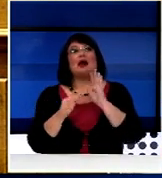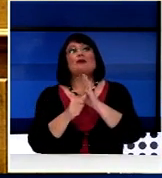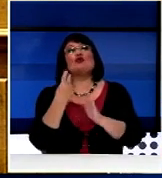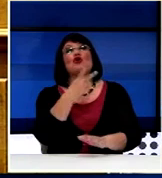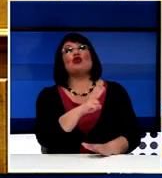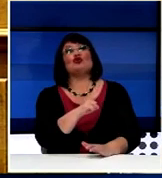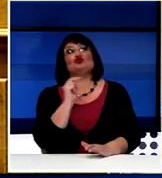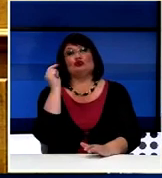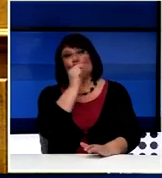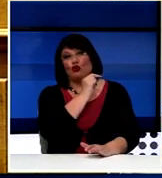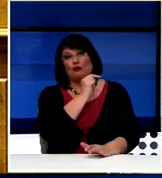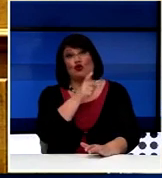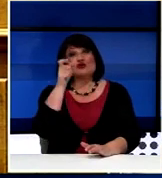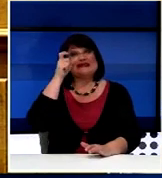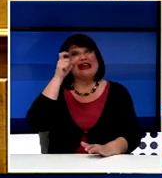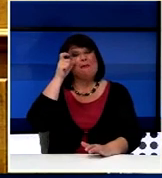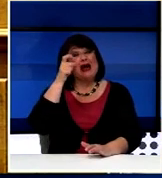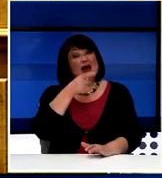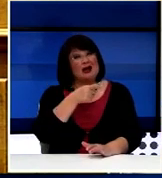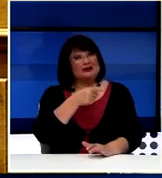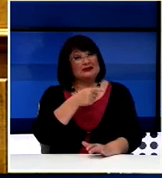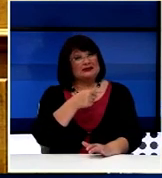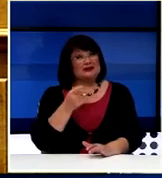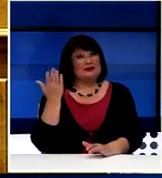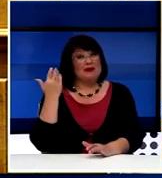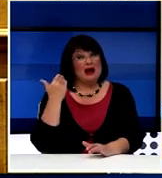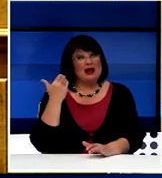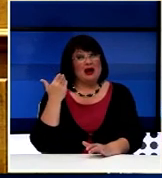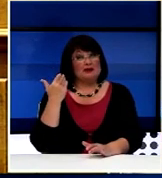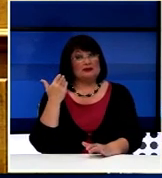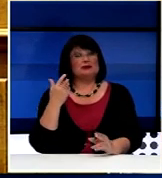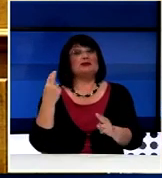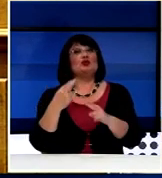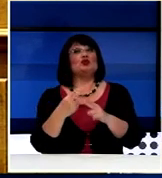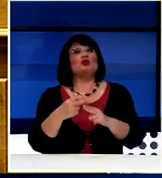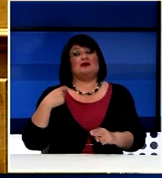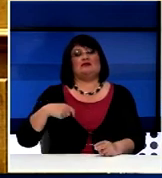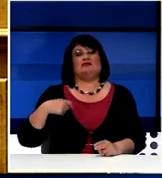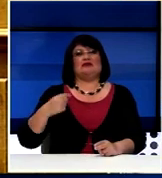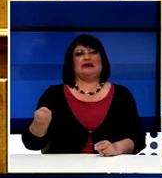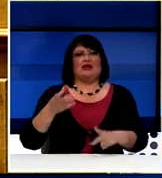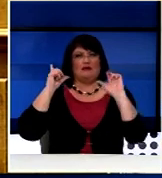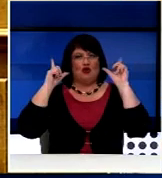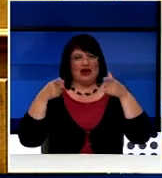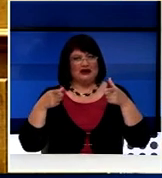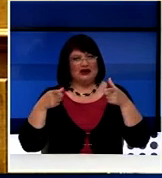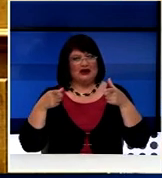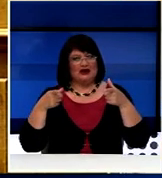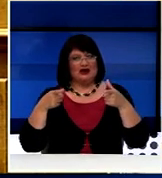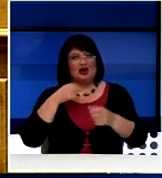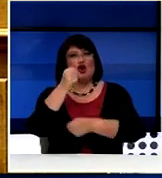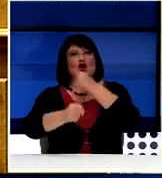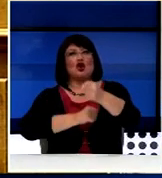πρώην πρωθυπουργός της χώρας, ο κ. Σαμαράς, και υψηλόβαθμα στελέχη της δικής σας παράταξης, τόσα